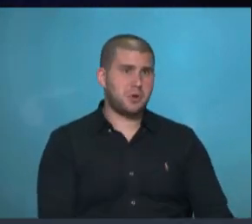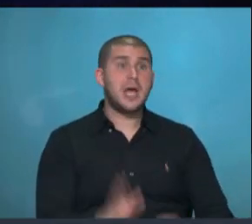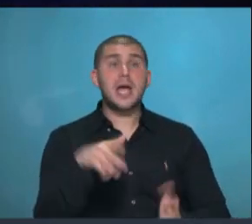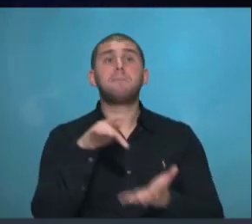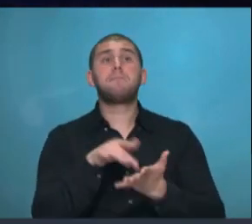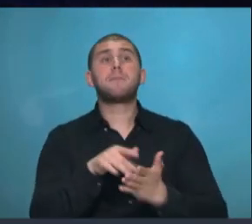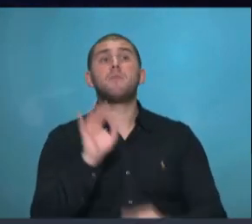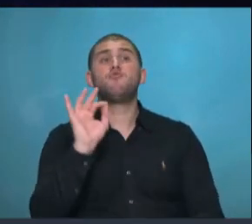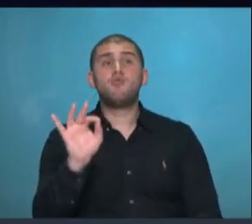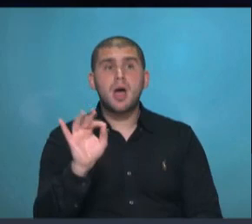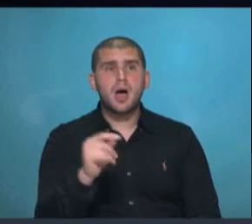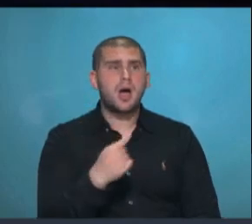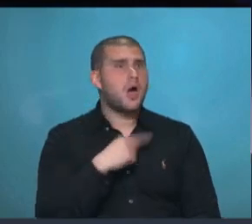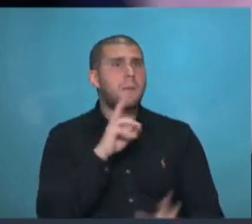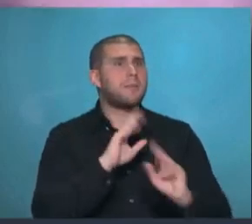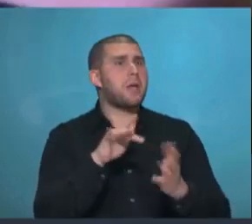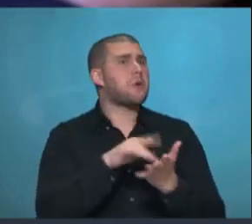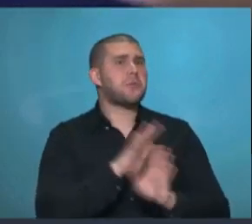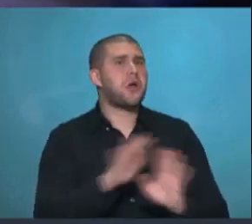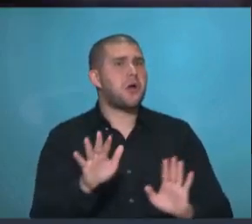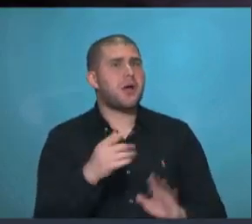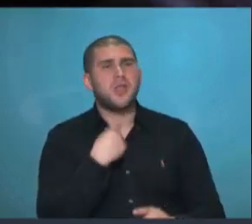שלה. גם